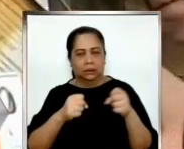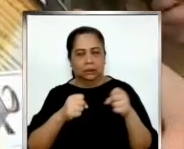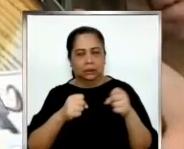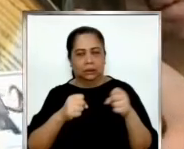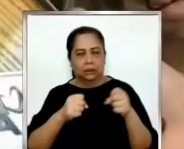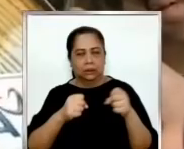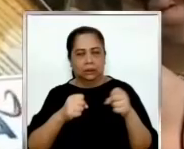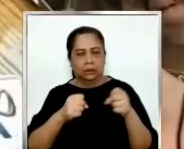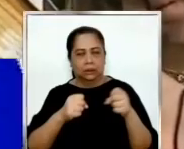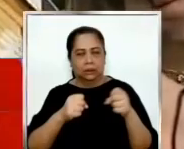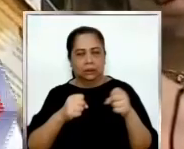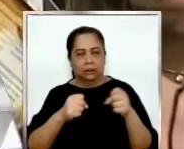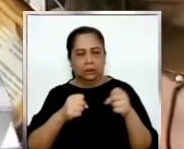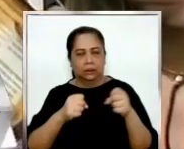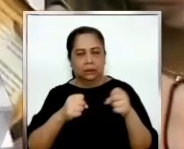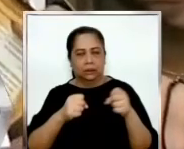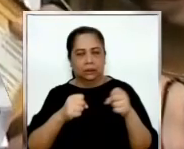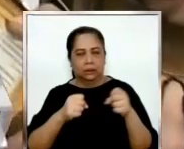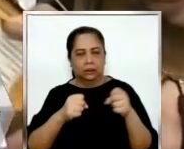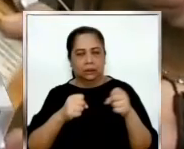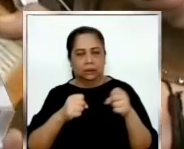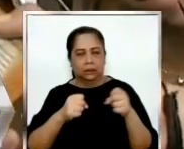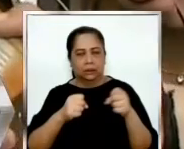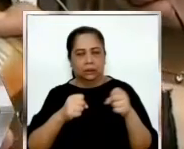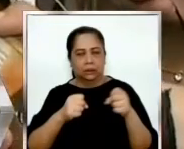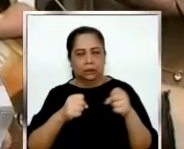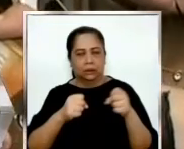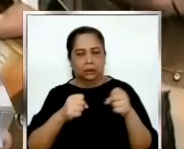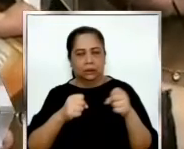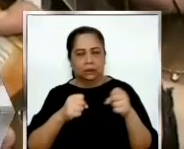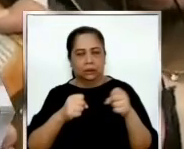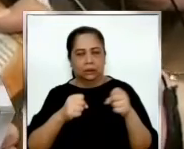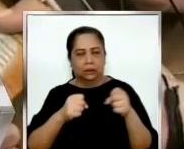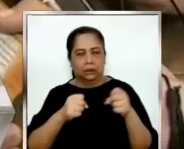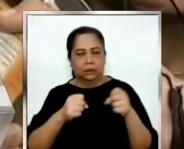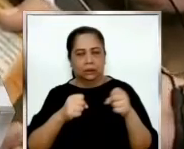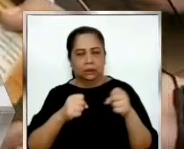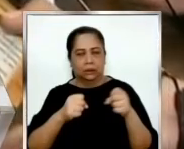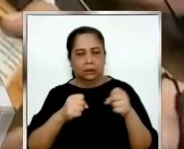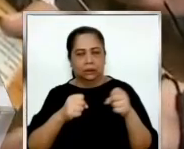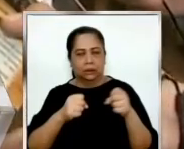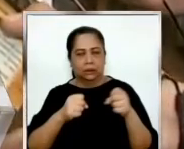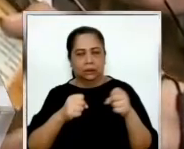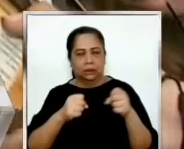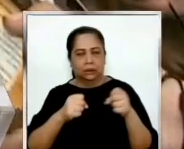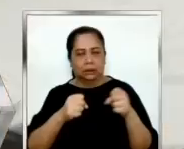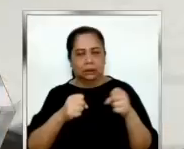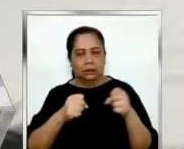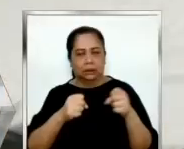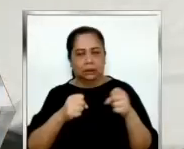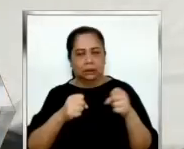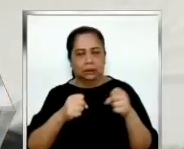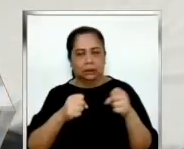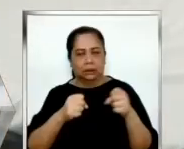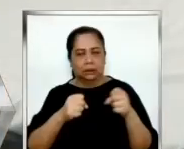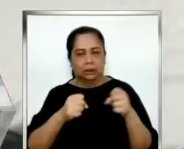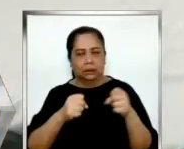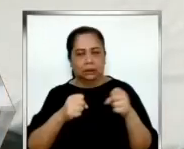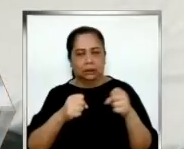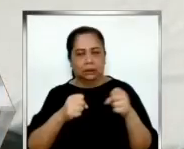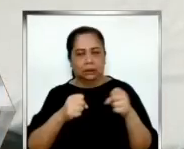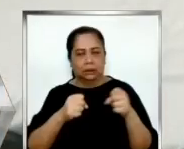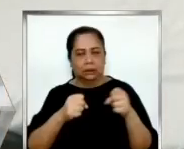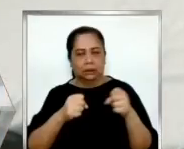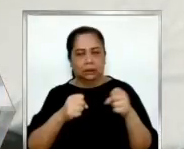ang directive po namin is gagawin po namin na as much possible, talagang dinidiscourage natin yung home quarantine. Hindi pa rin daw ganap